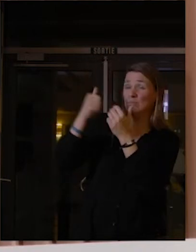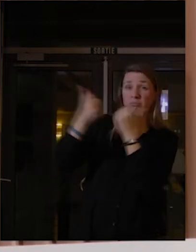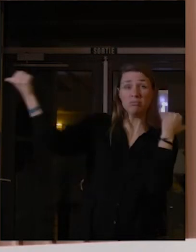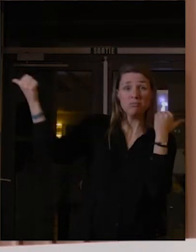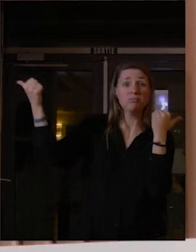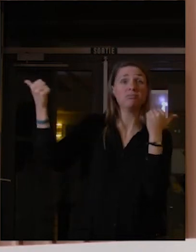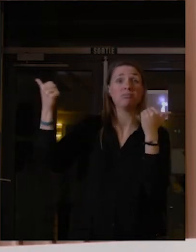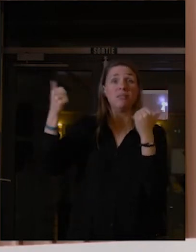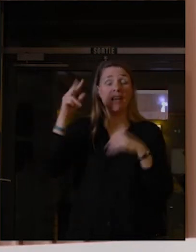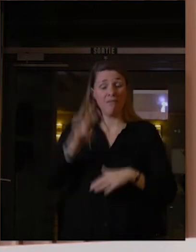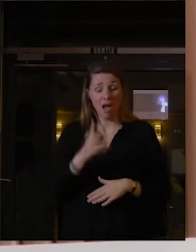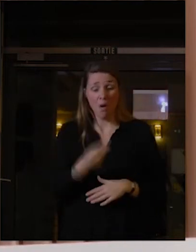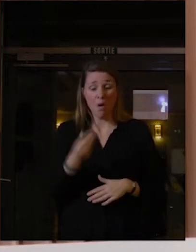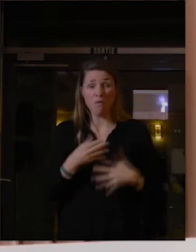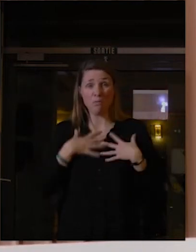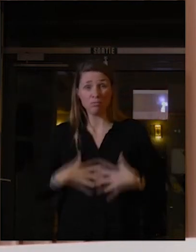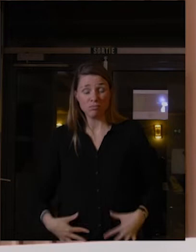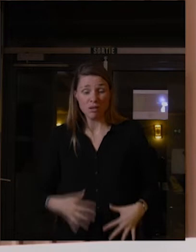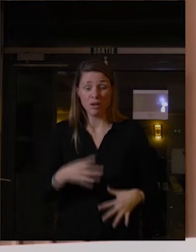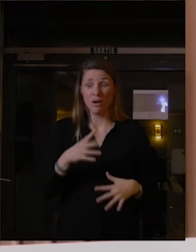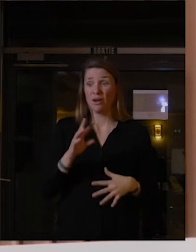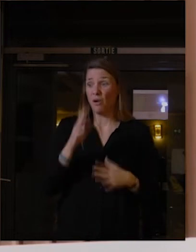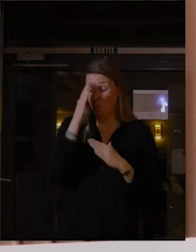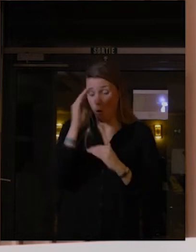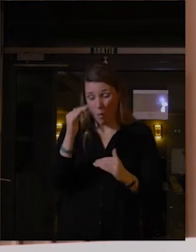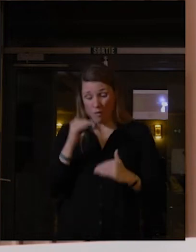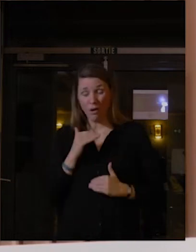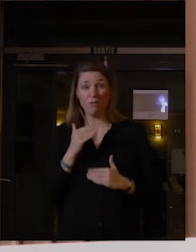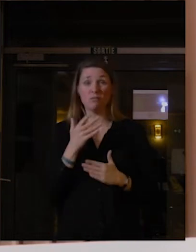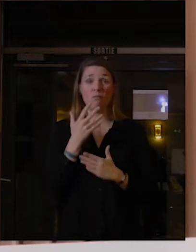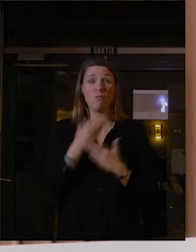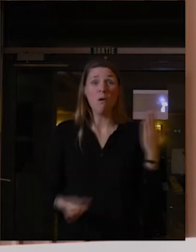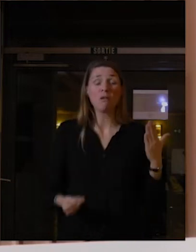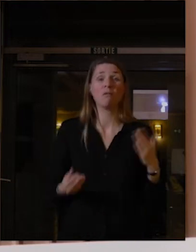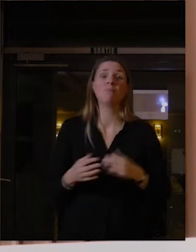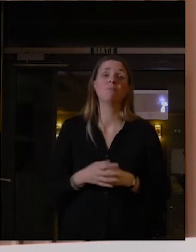tant qu'enfant de croire en toi-même quand personne autour ne croit en toi.